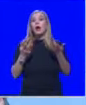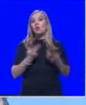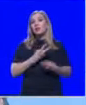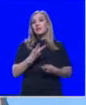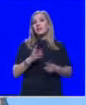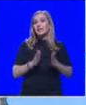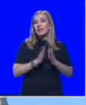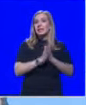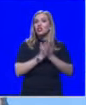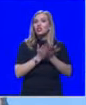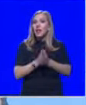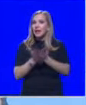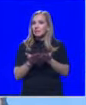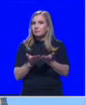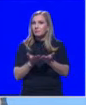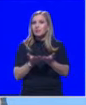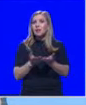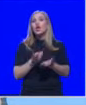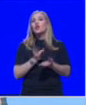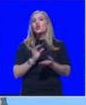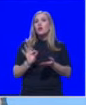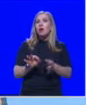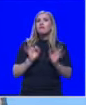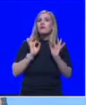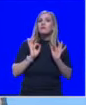членки. Но всъщност